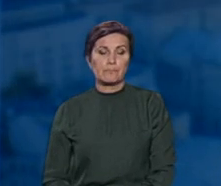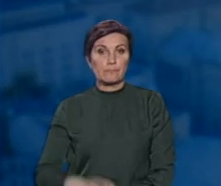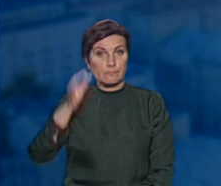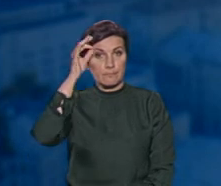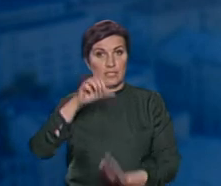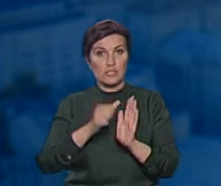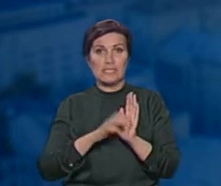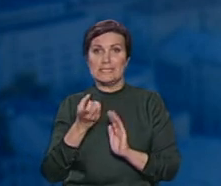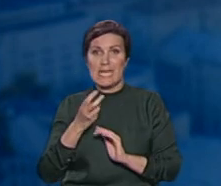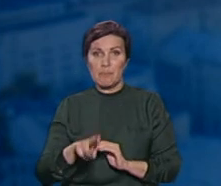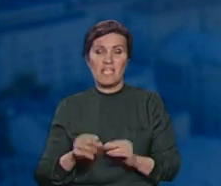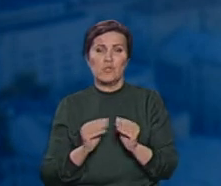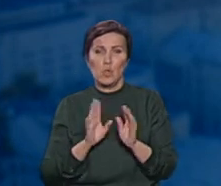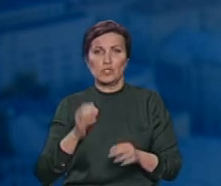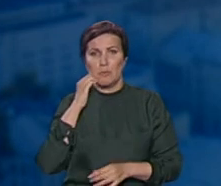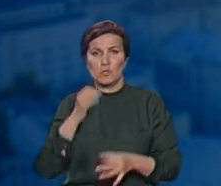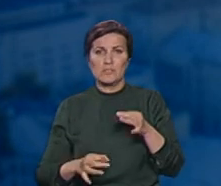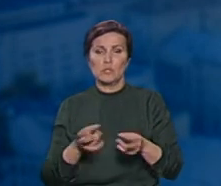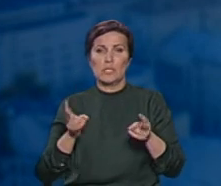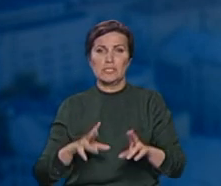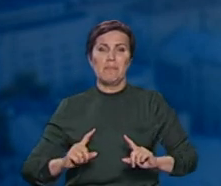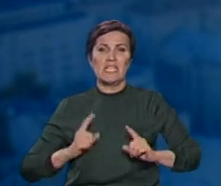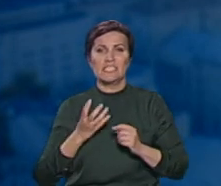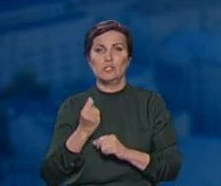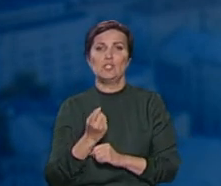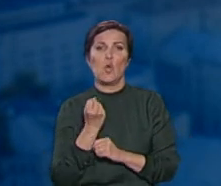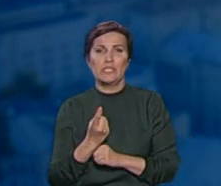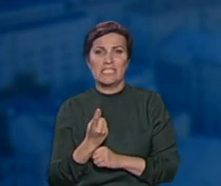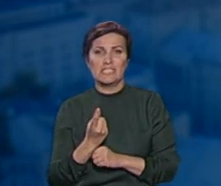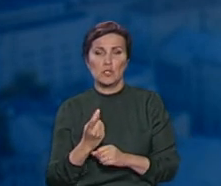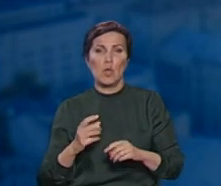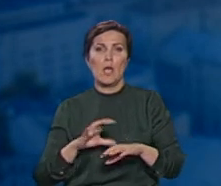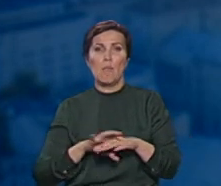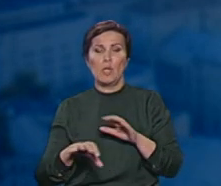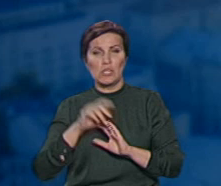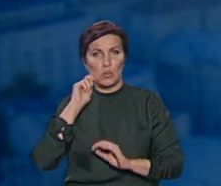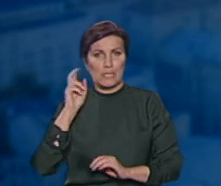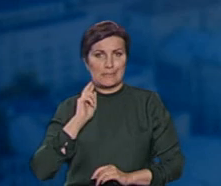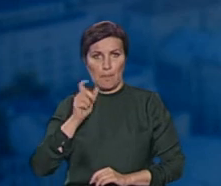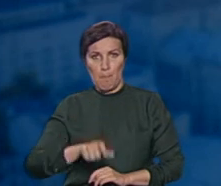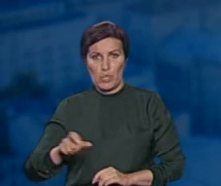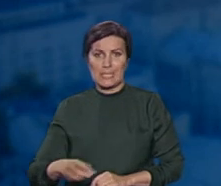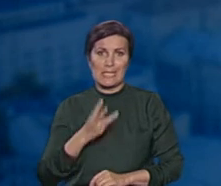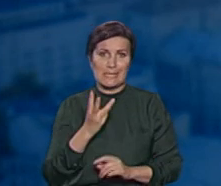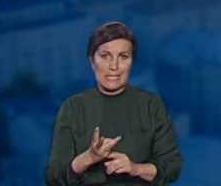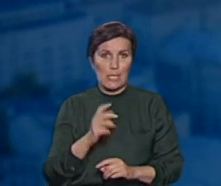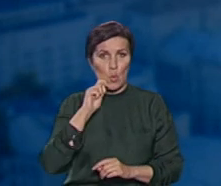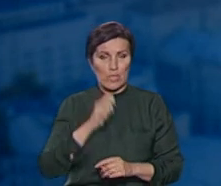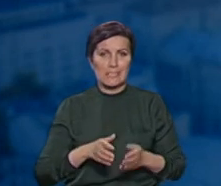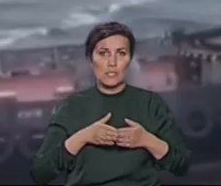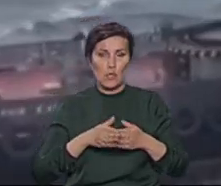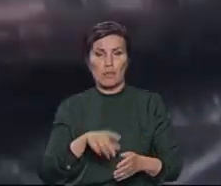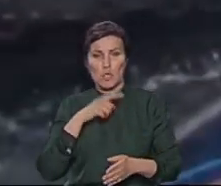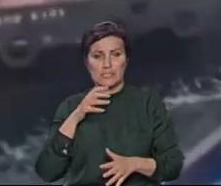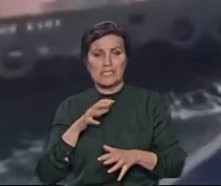Нагадаю, 16 серпня той же московський суд залишив під арештом ще 11 полонених українських моряків, 3 українські військові кораблі.